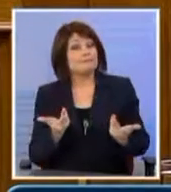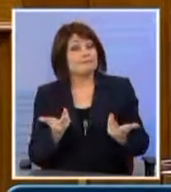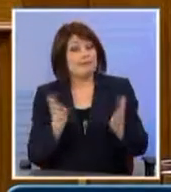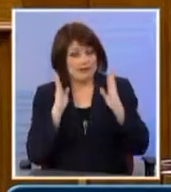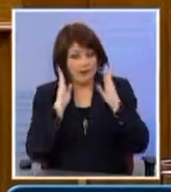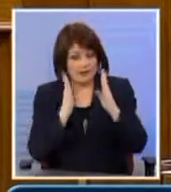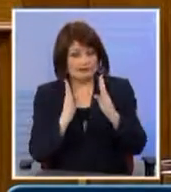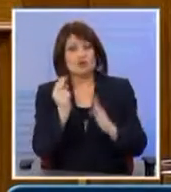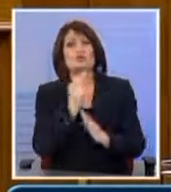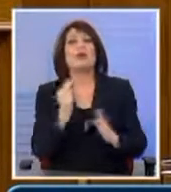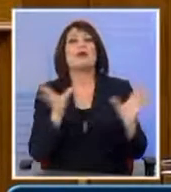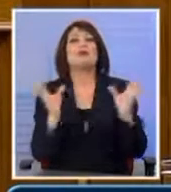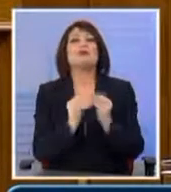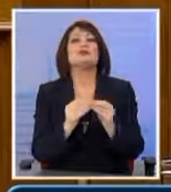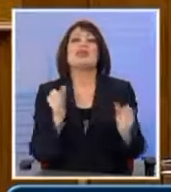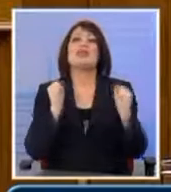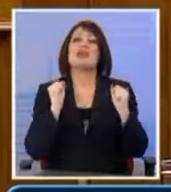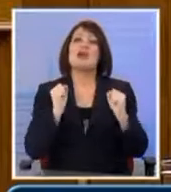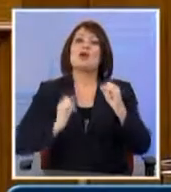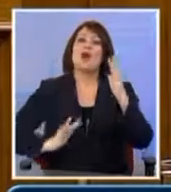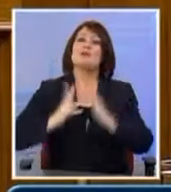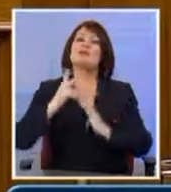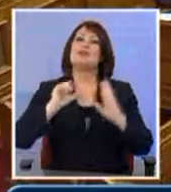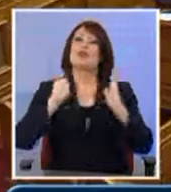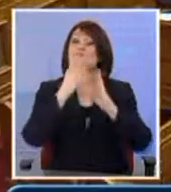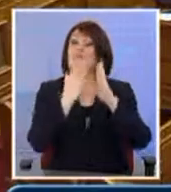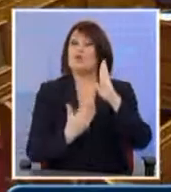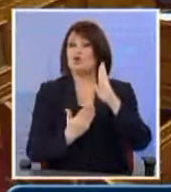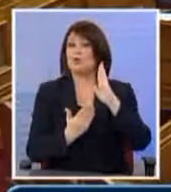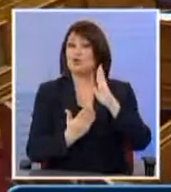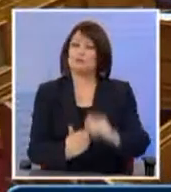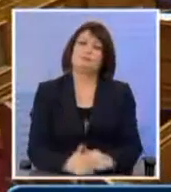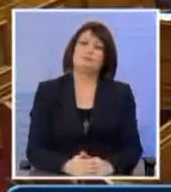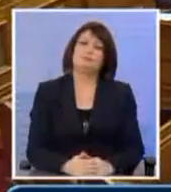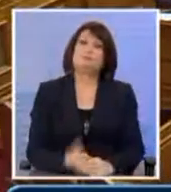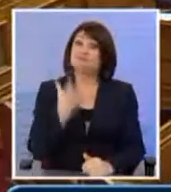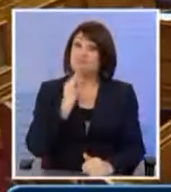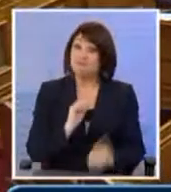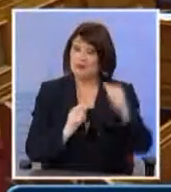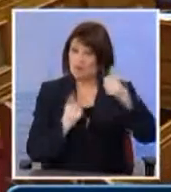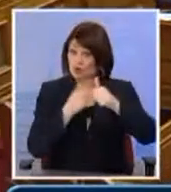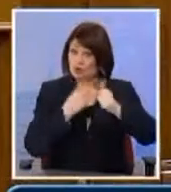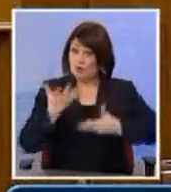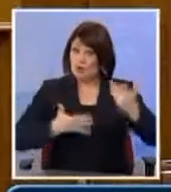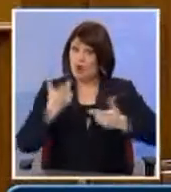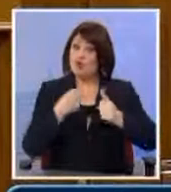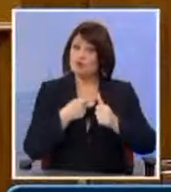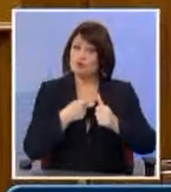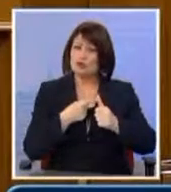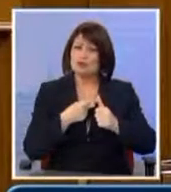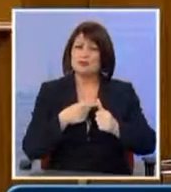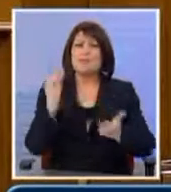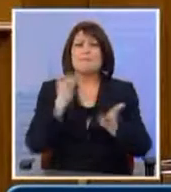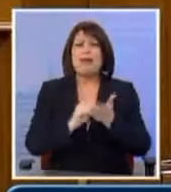κατεύθυνση δημιουργίας ενός νέου υγιούς αναπτυξιακού προτύπου. Διότι ο προϋπολογισμός αυτός, πρώτον, δεν περιέχει οριζόντια